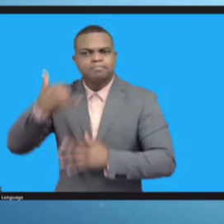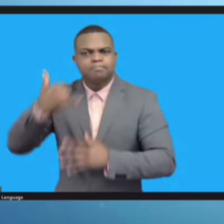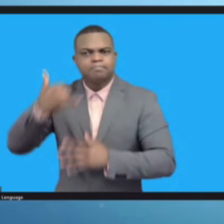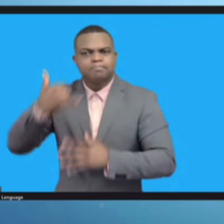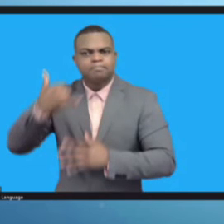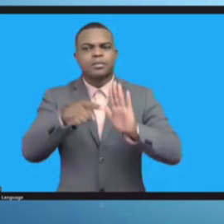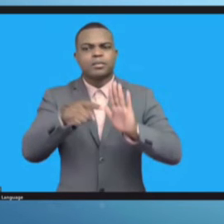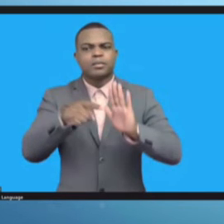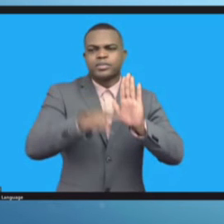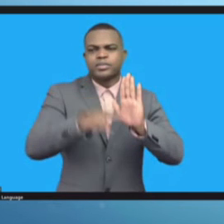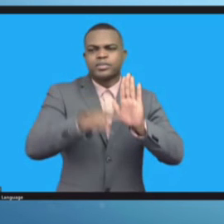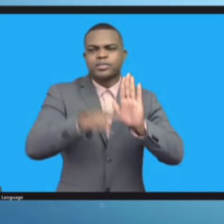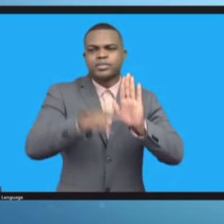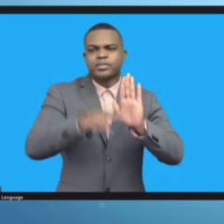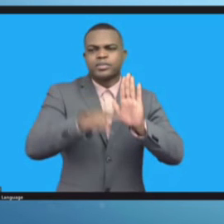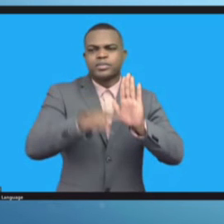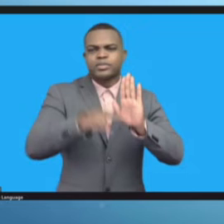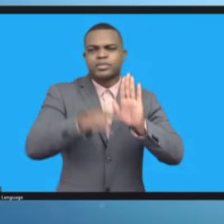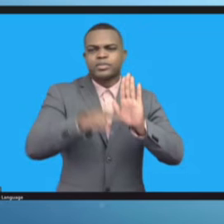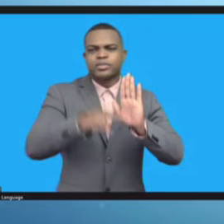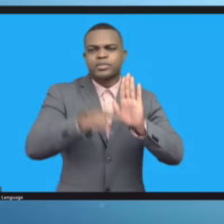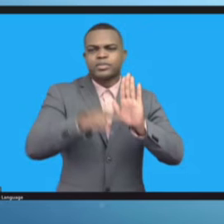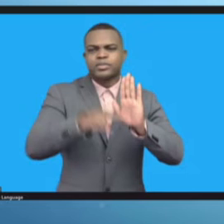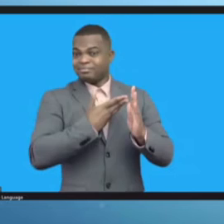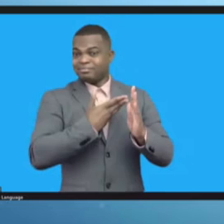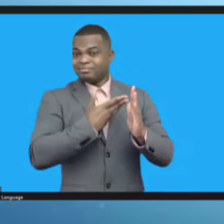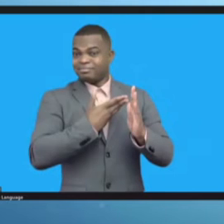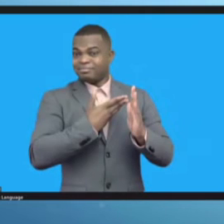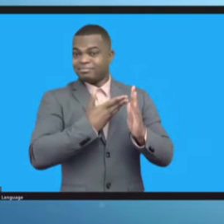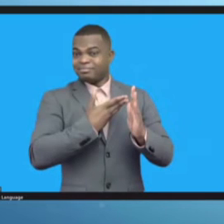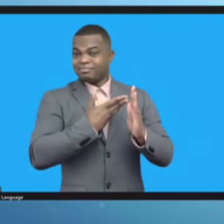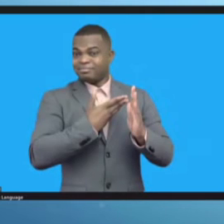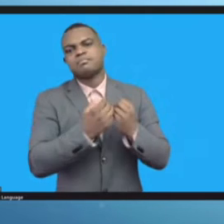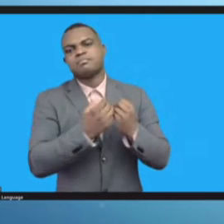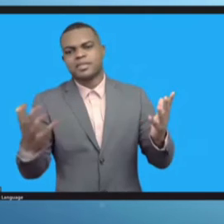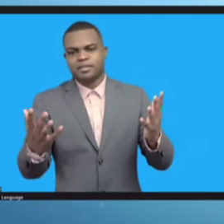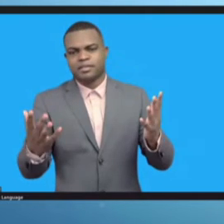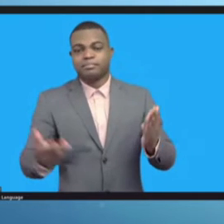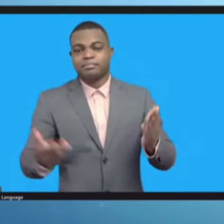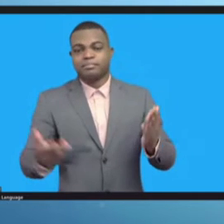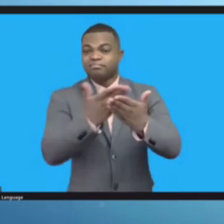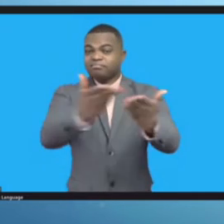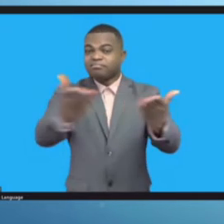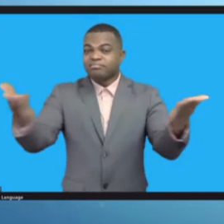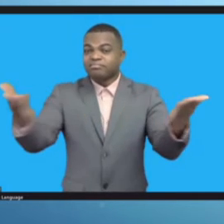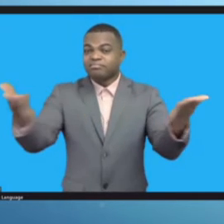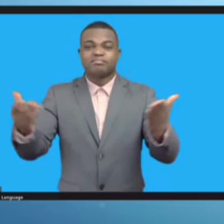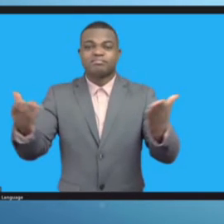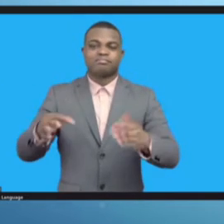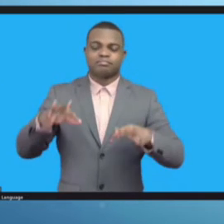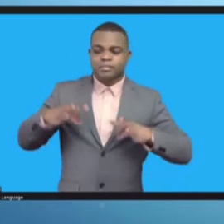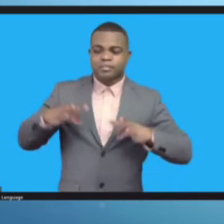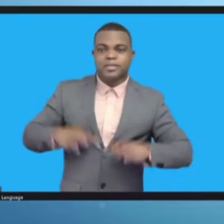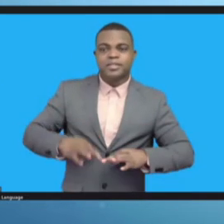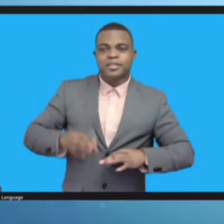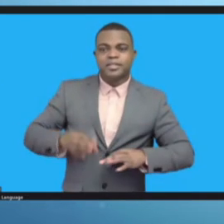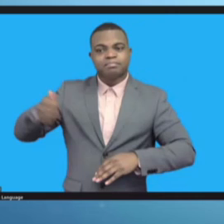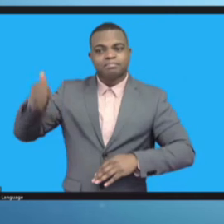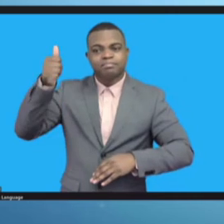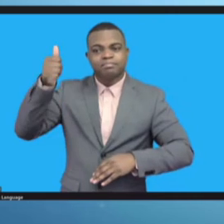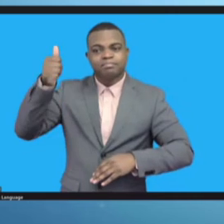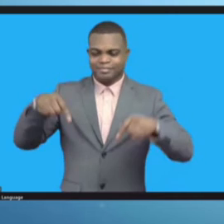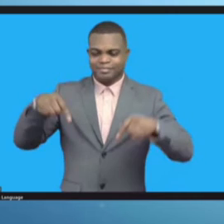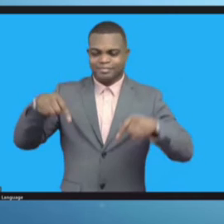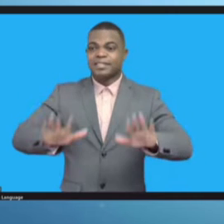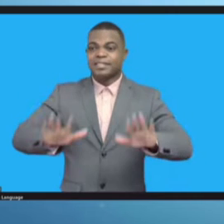下，总理阁下，第十七届年度 IGF 采用完全混合型